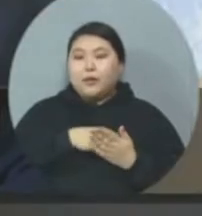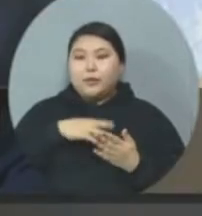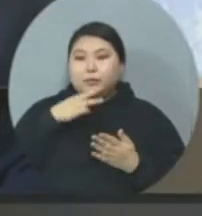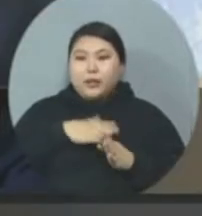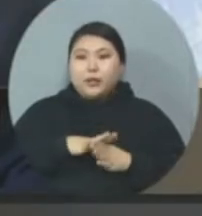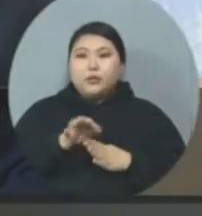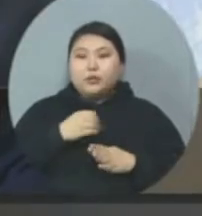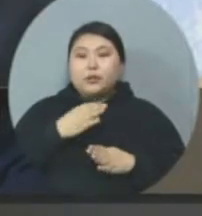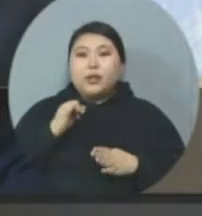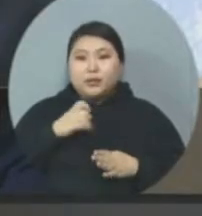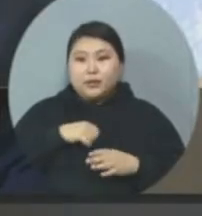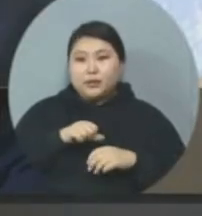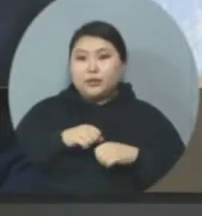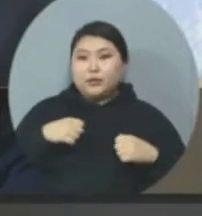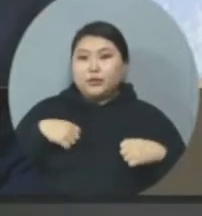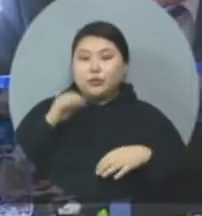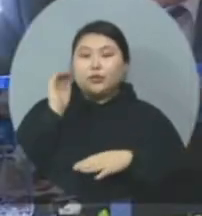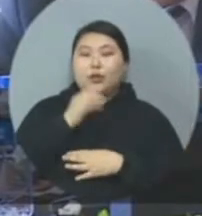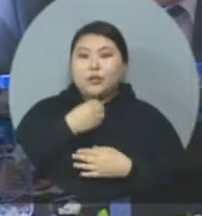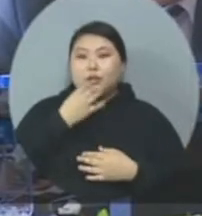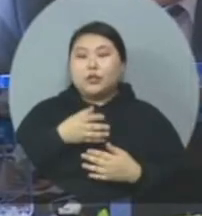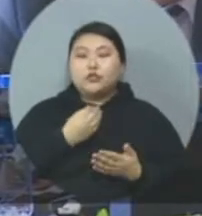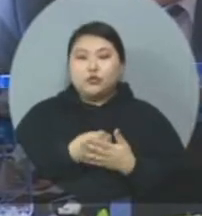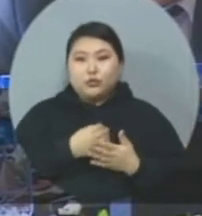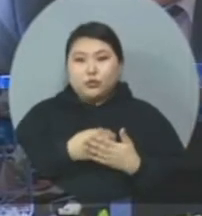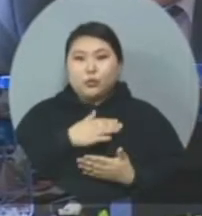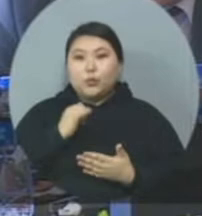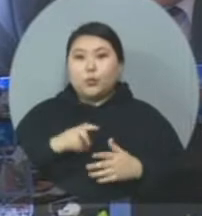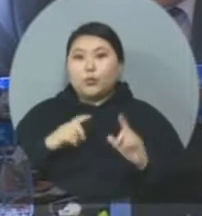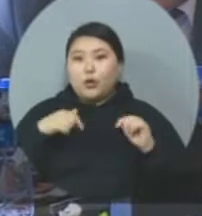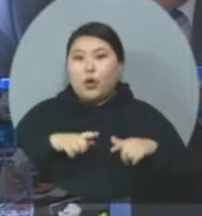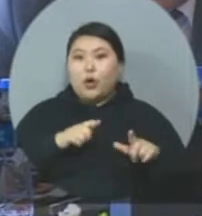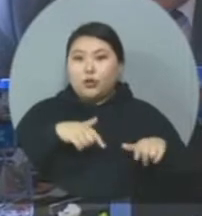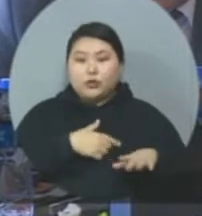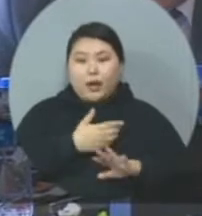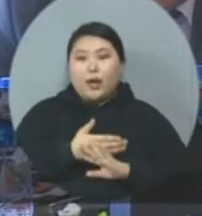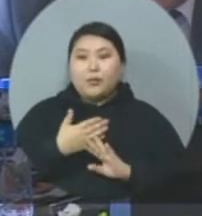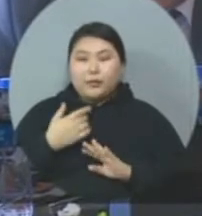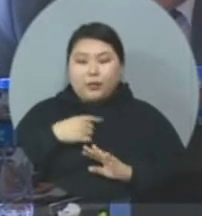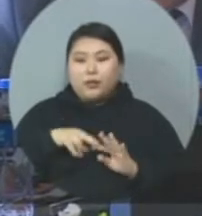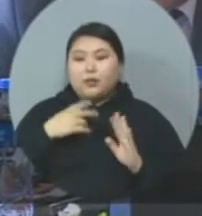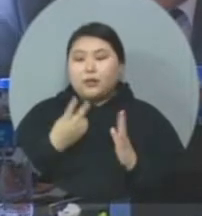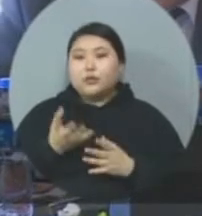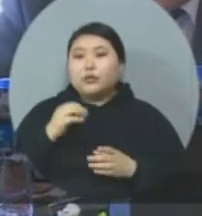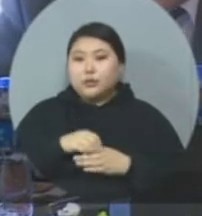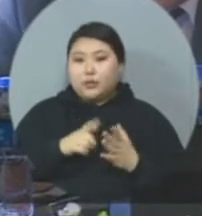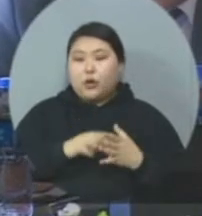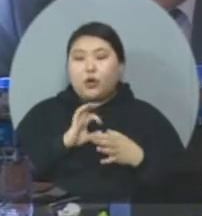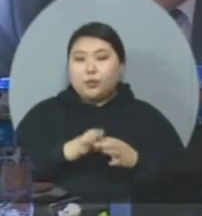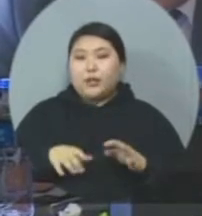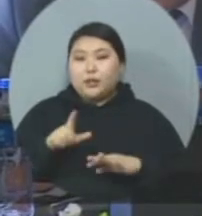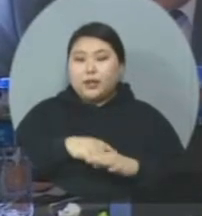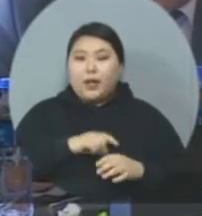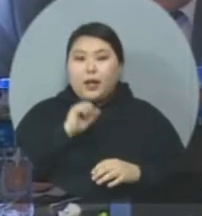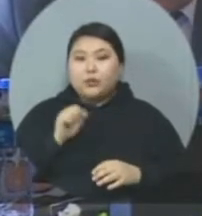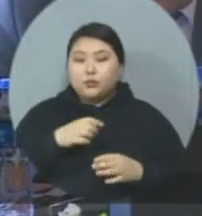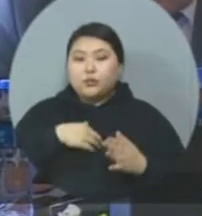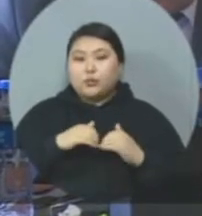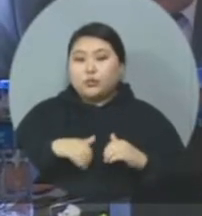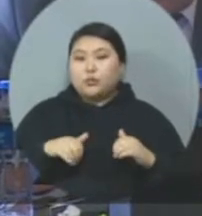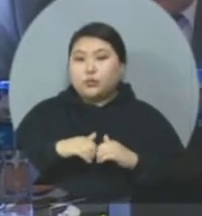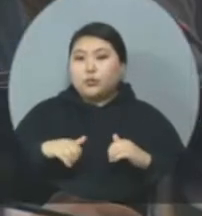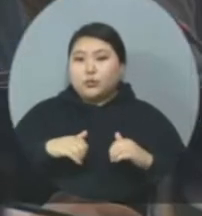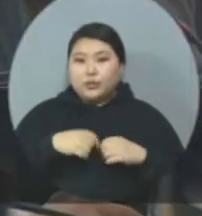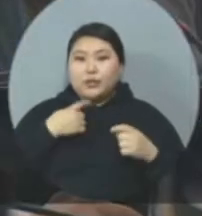тушаалтнууд иргэдийн төлөөлөл хэлжүүлээ. Тухайлбал туул голыг хамгаалах асуудалд нэгдсэн бодлого хэрэгтэй. Холбогдох газрууд асуудлыг тус тусдаа ярьдаг бус